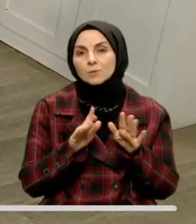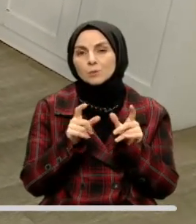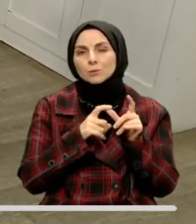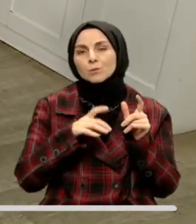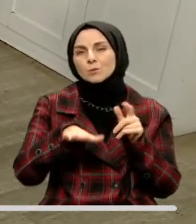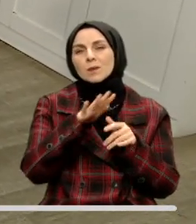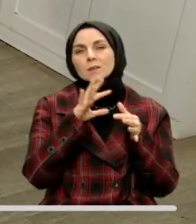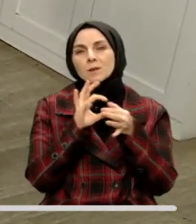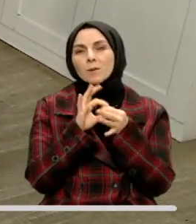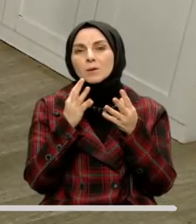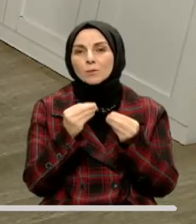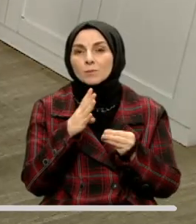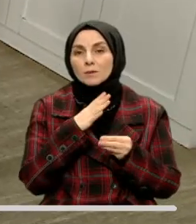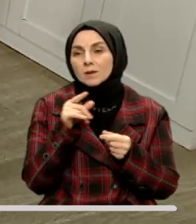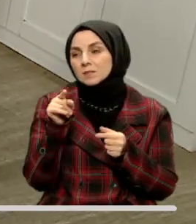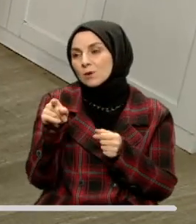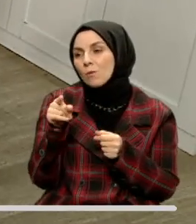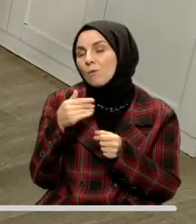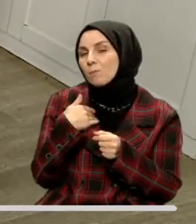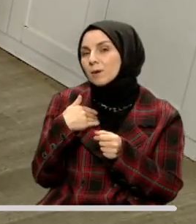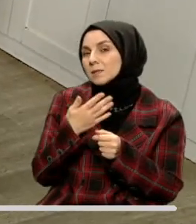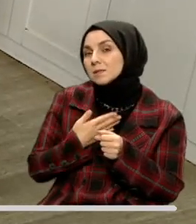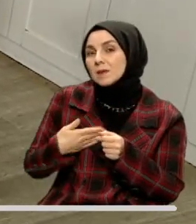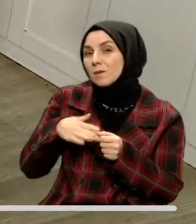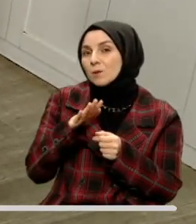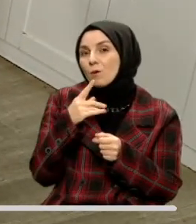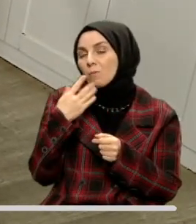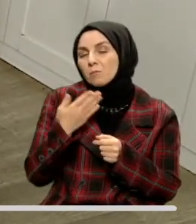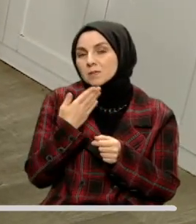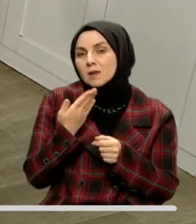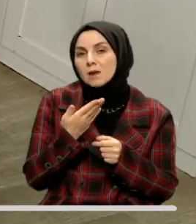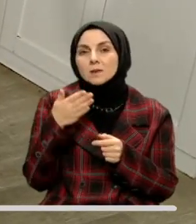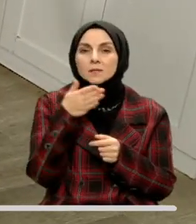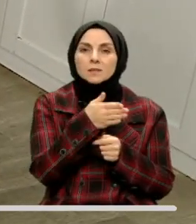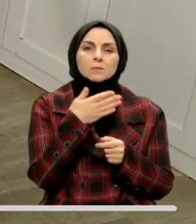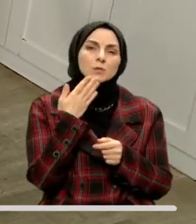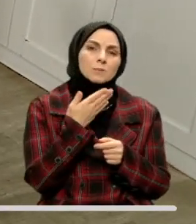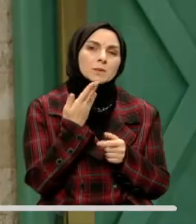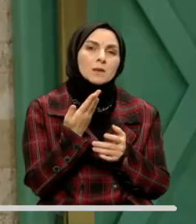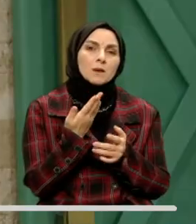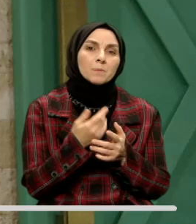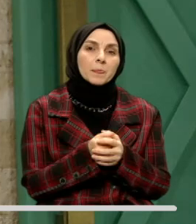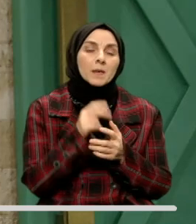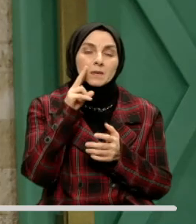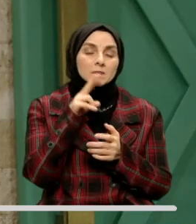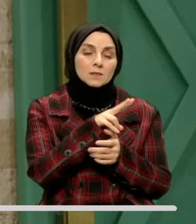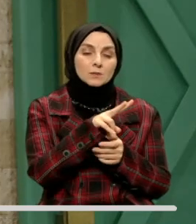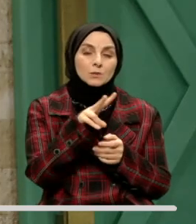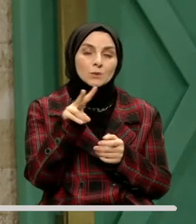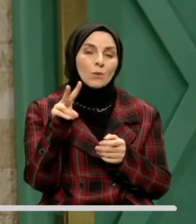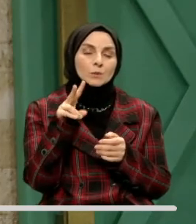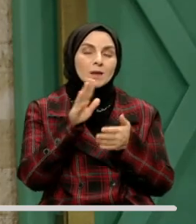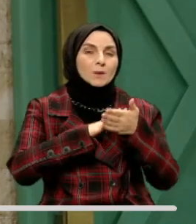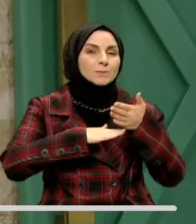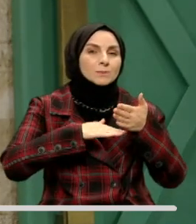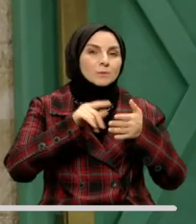alakalı bir şey işte. Falancı beni sevmiyor. Gitmiş işte mesela görsel atölyeyi, boyaları